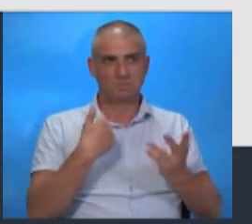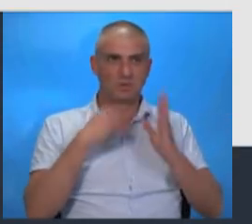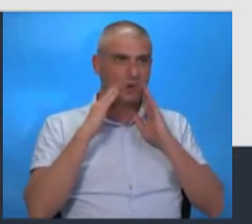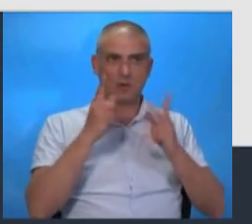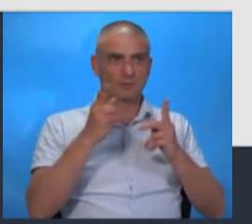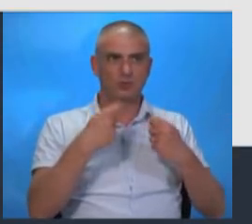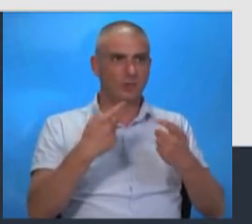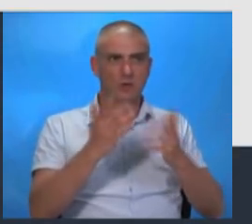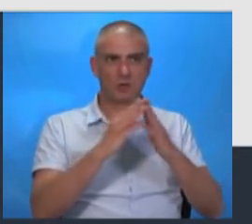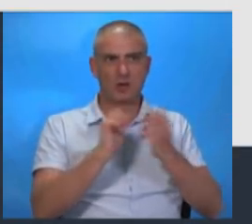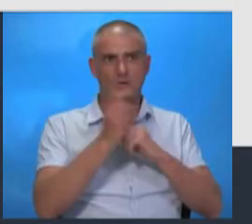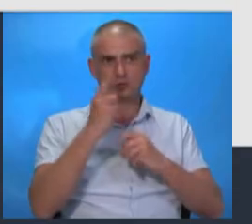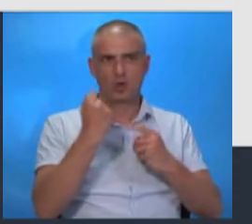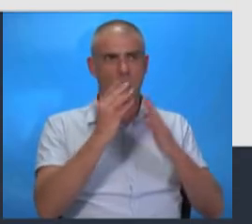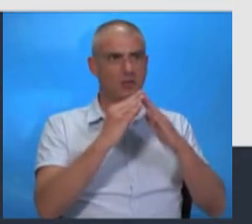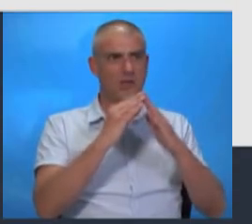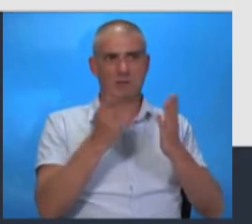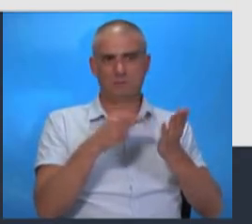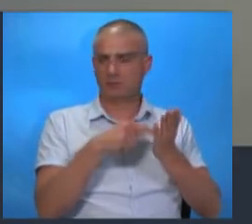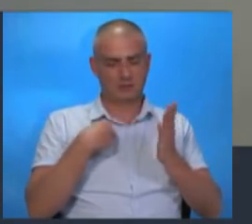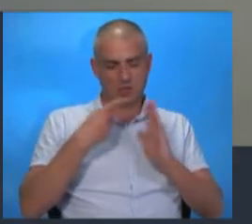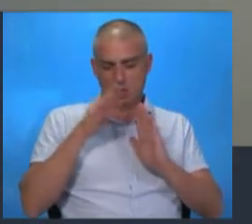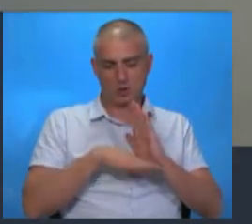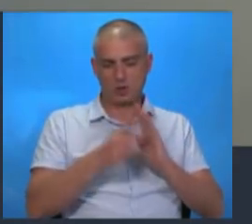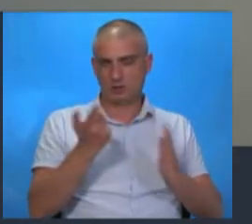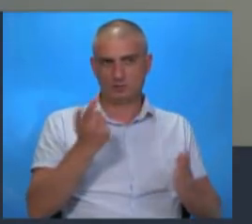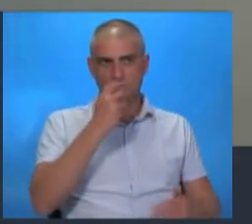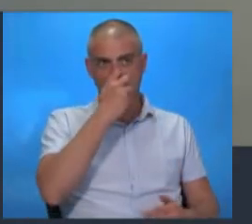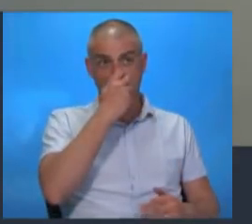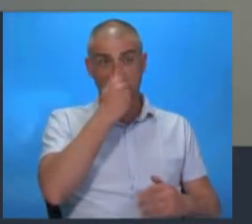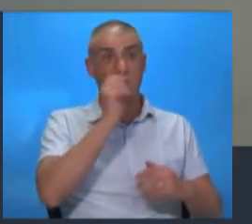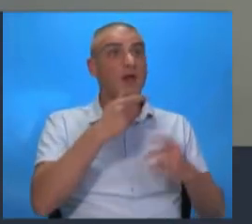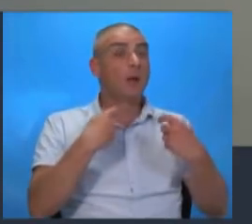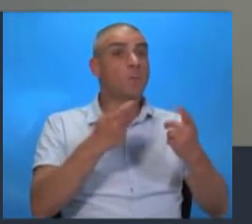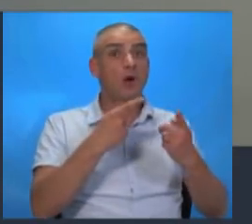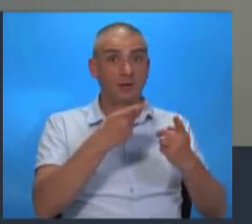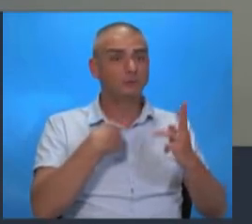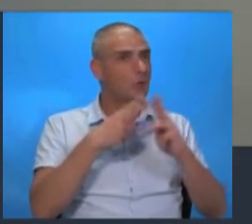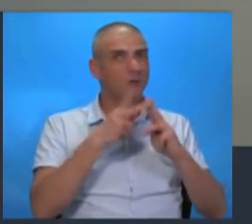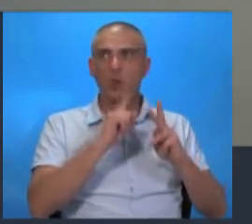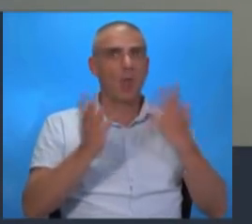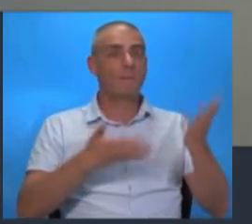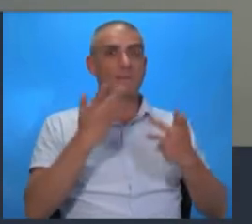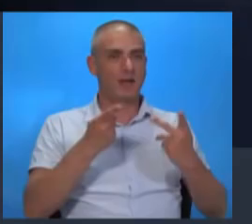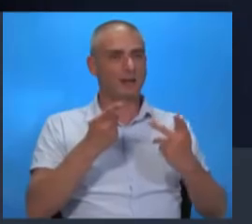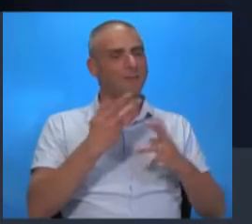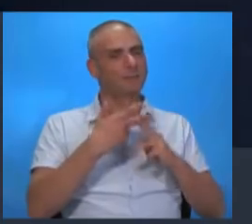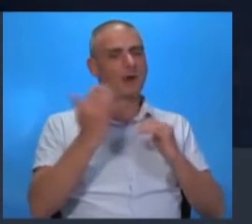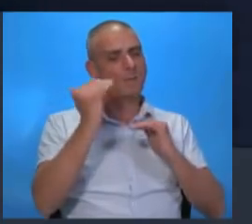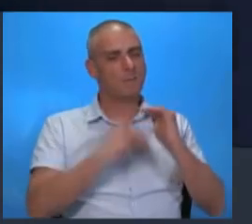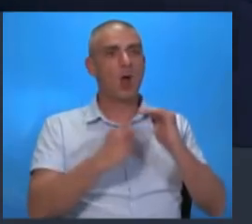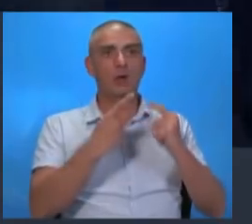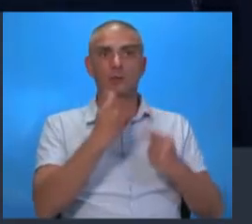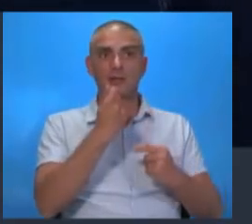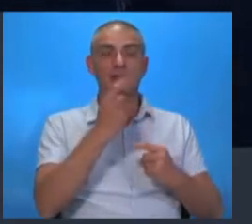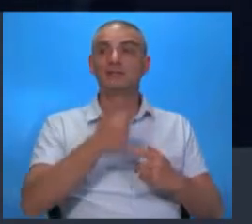הדירה או לא, יש לי עוד דירה, זה לא, בגלל זה לא הולך להוריד. אבל גם אם המוכרים שאנחנו פגשנו לא ממהרים להסתפק בפחות, מבחינת